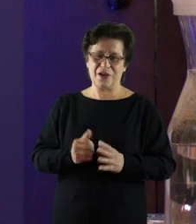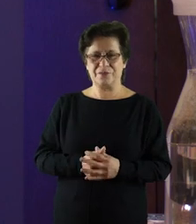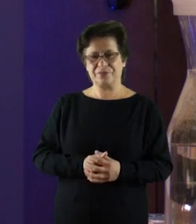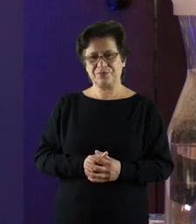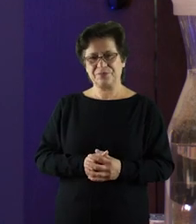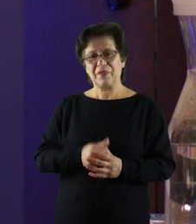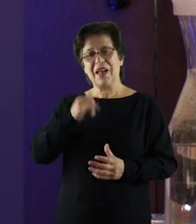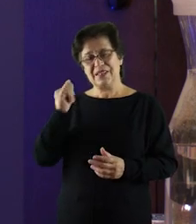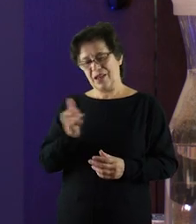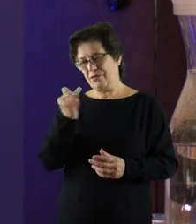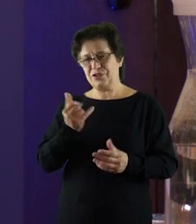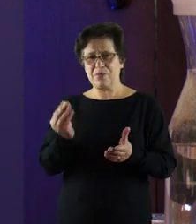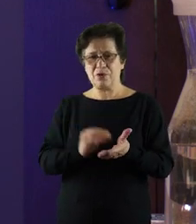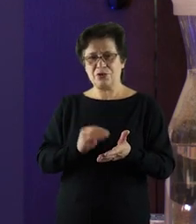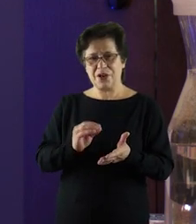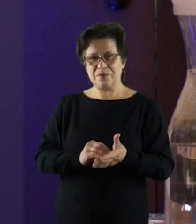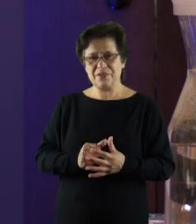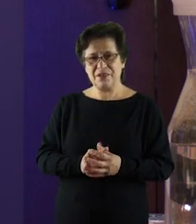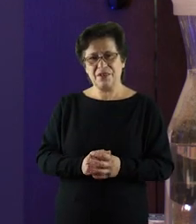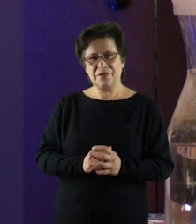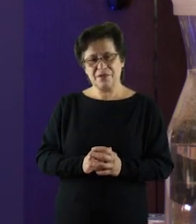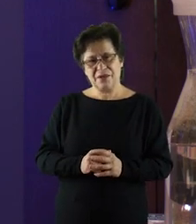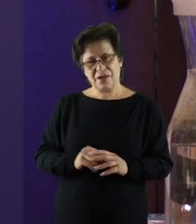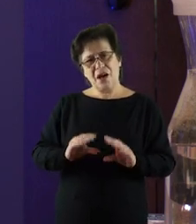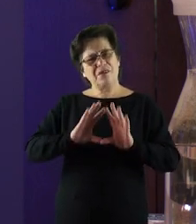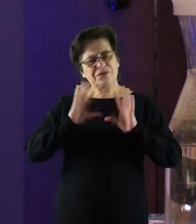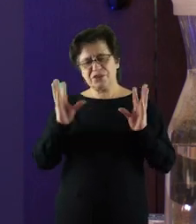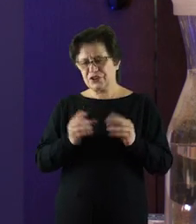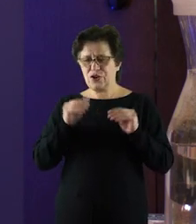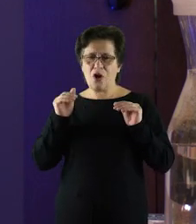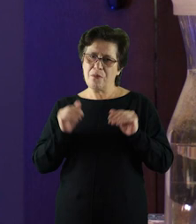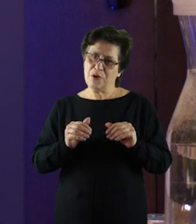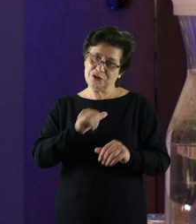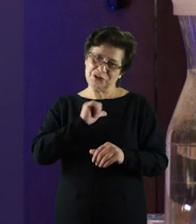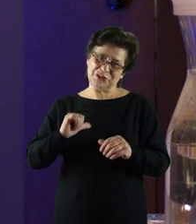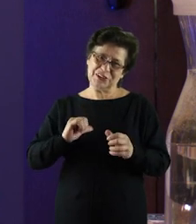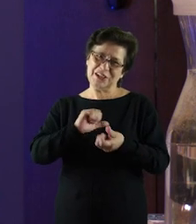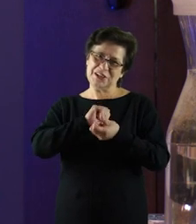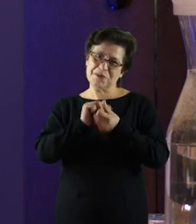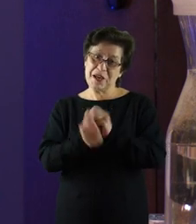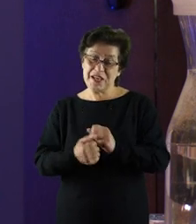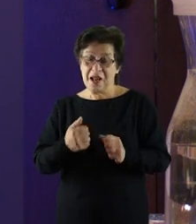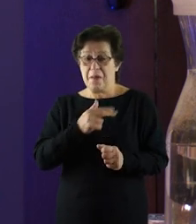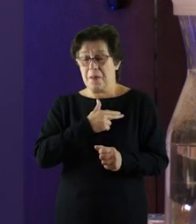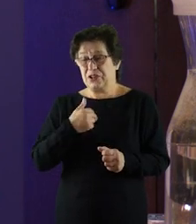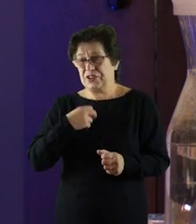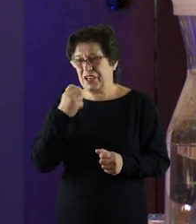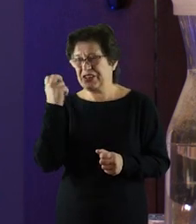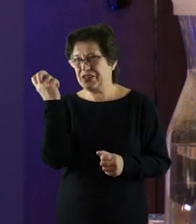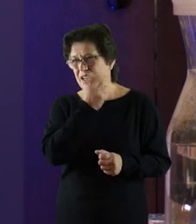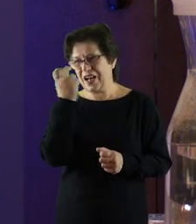i zawsze potrzebna. A więc wszystko się może zmienić, ale nasze marzenia, nasza ciekawość świata,